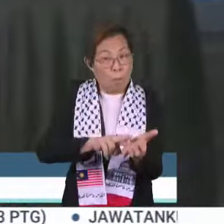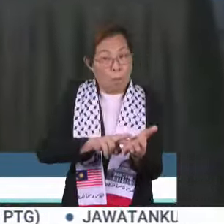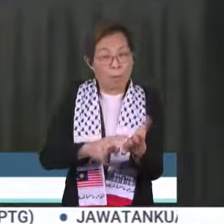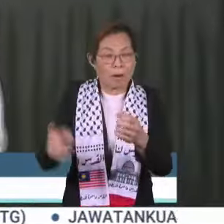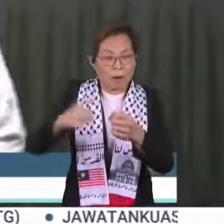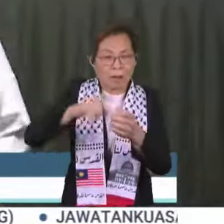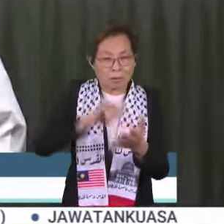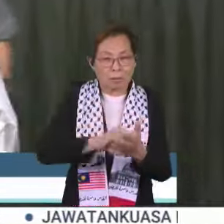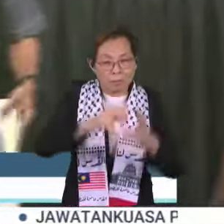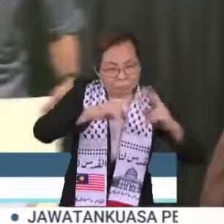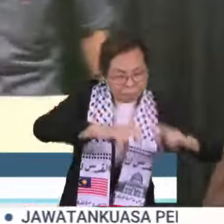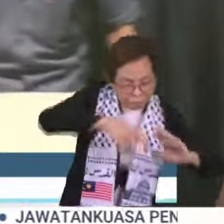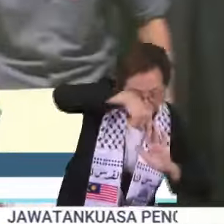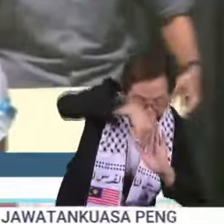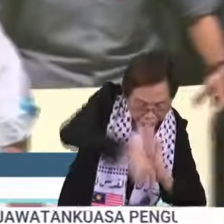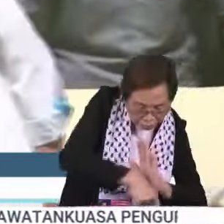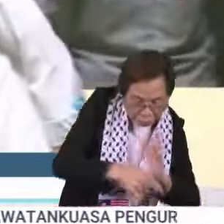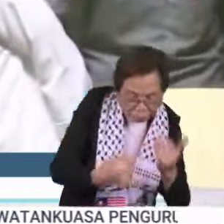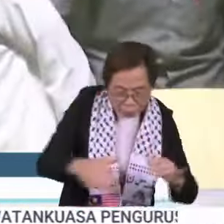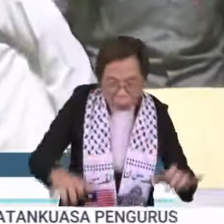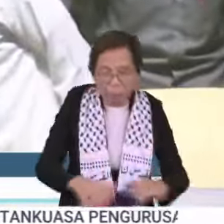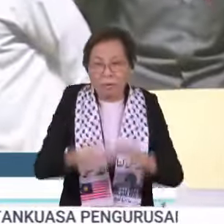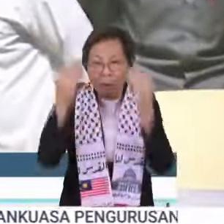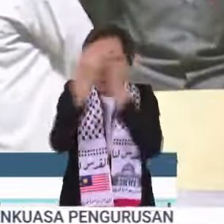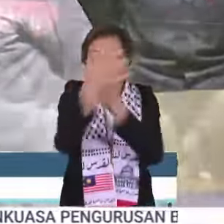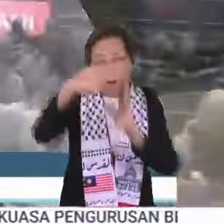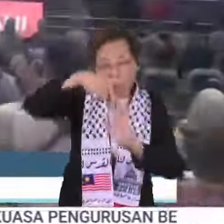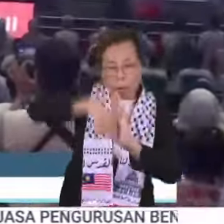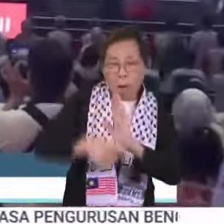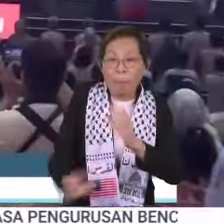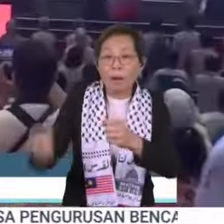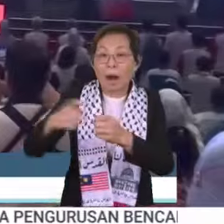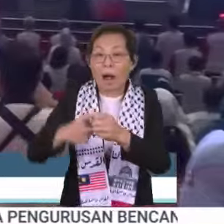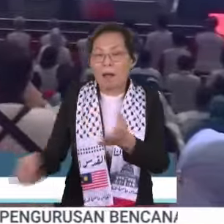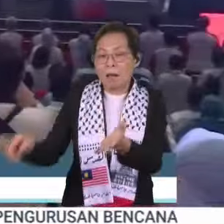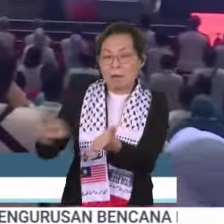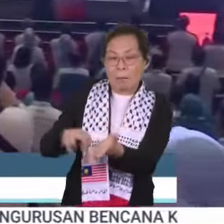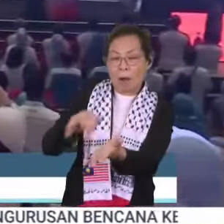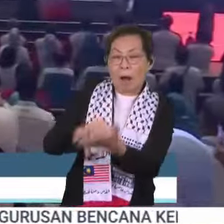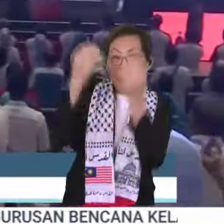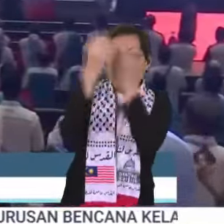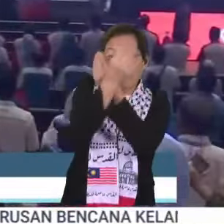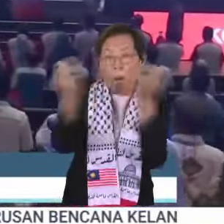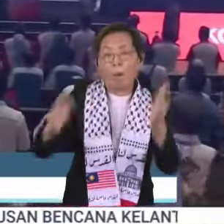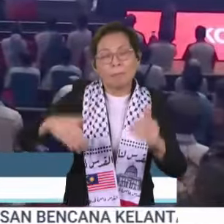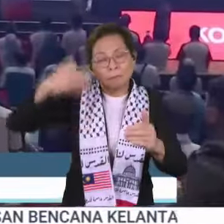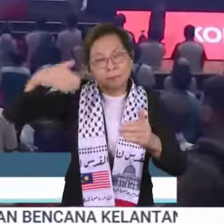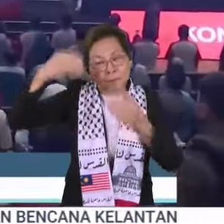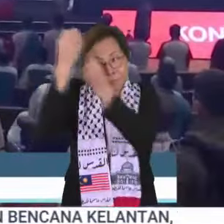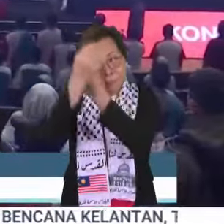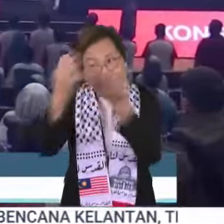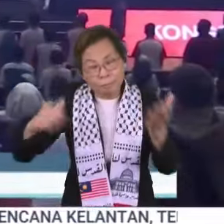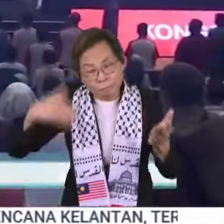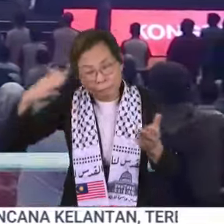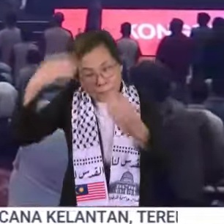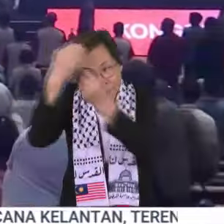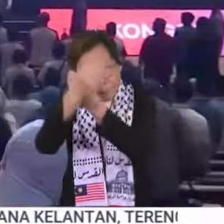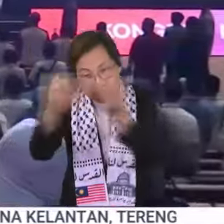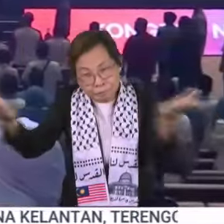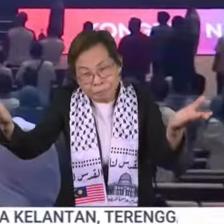berkata siasatan lanjut sedang dijalankan maklumat lanjut mengenai laporan kes terbabit akan dimaklumkan dari semasa ke